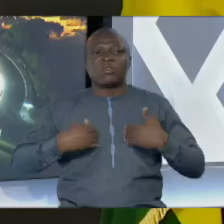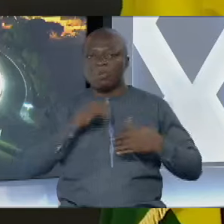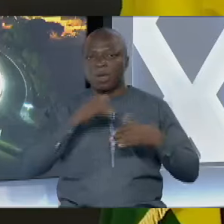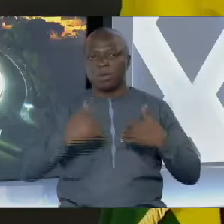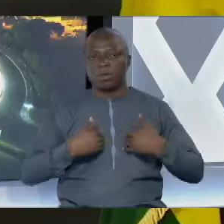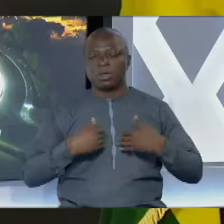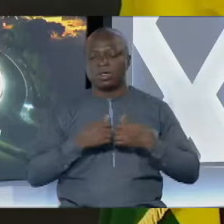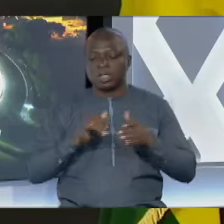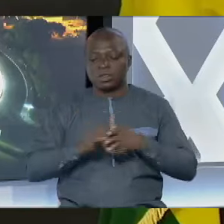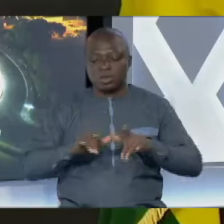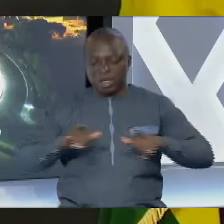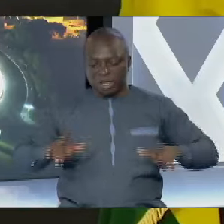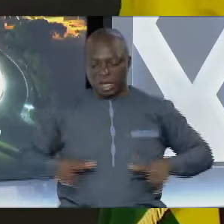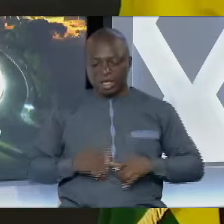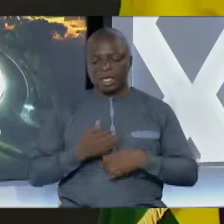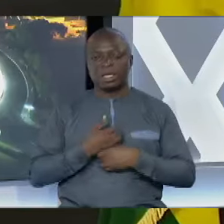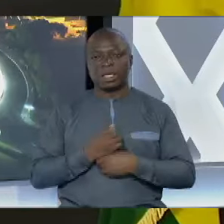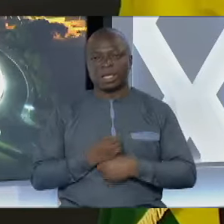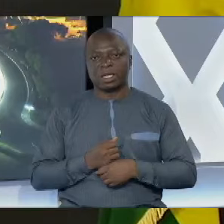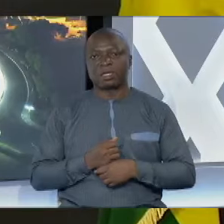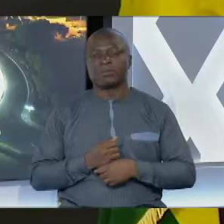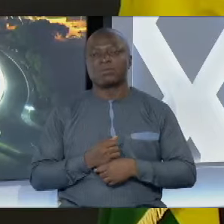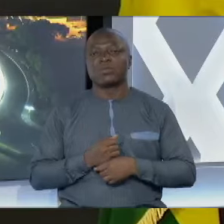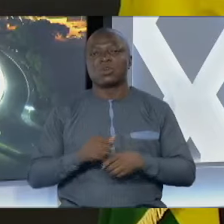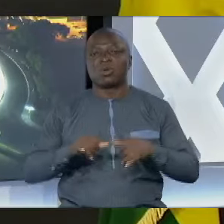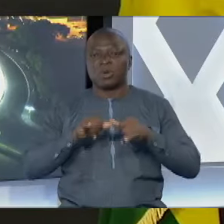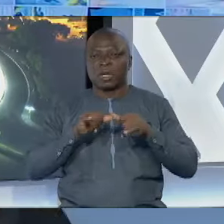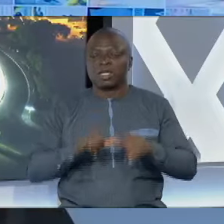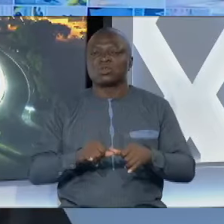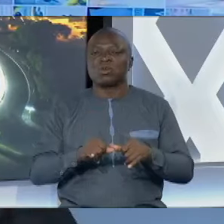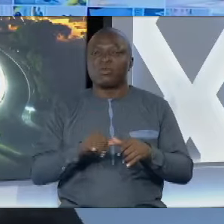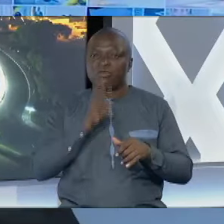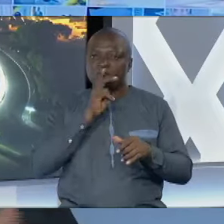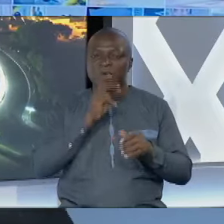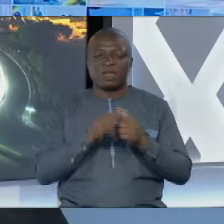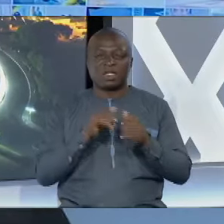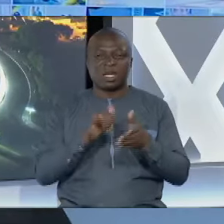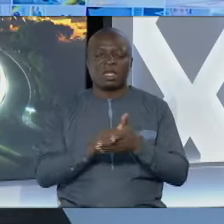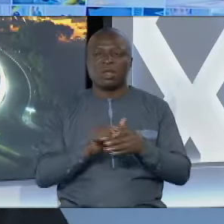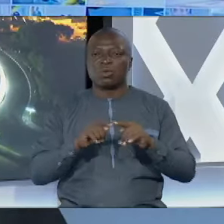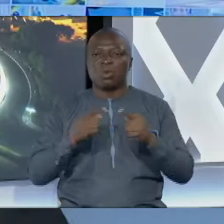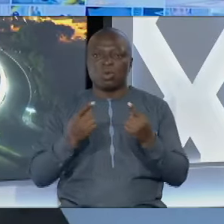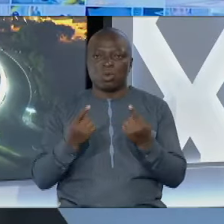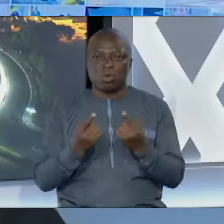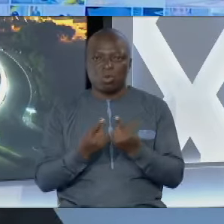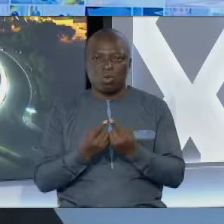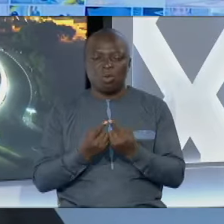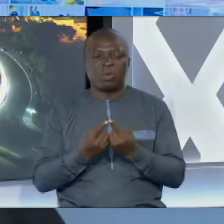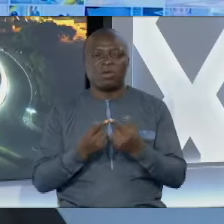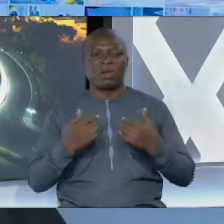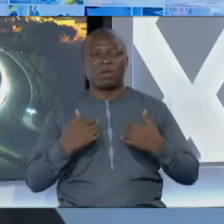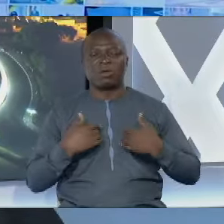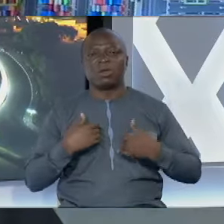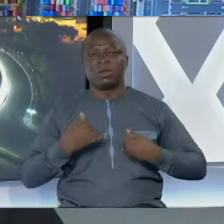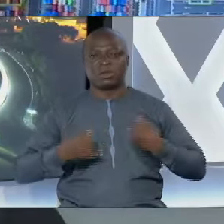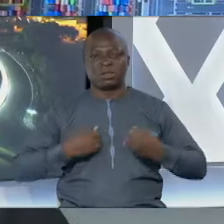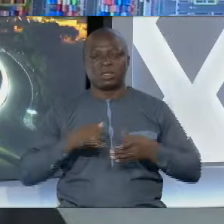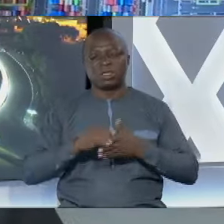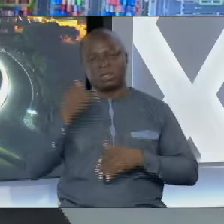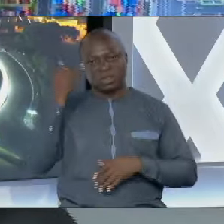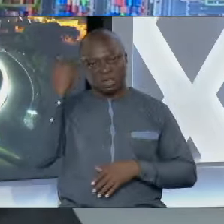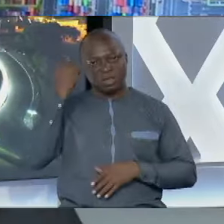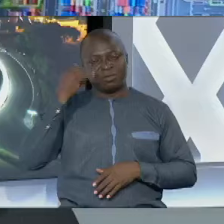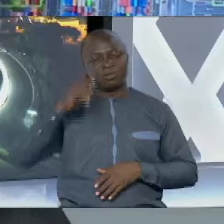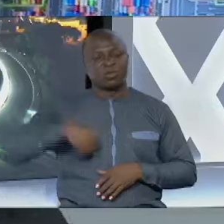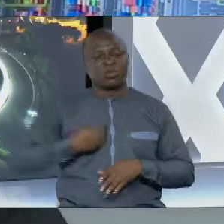sans ce cadre qui a été mis en place pour cela. Nous félicitons la BIA et tout le groupe Atijari d'avoir eu ce genre d'initiative. Nous